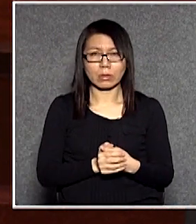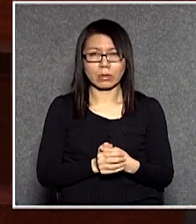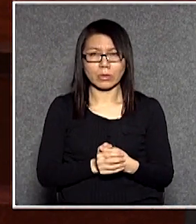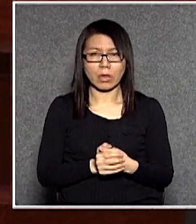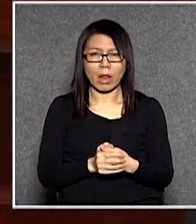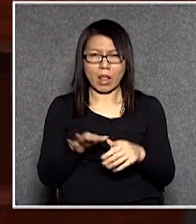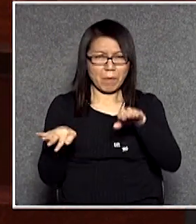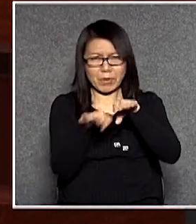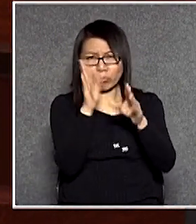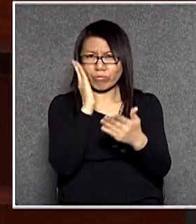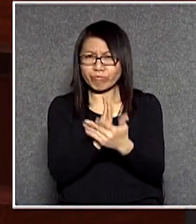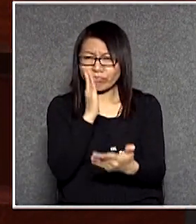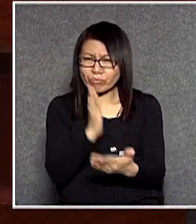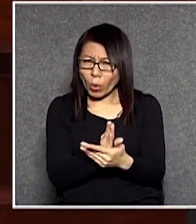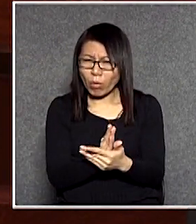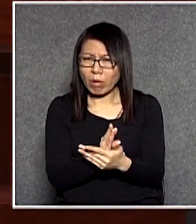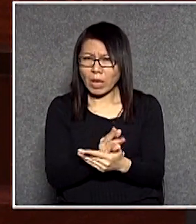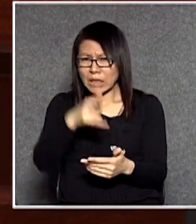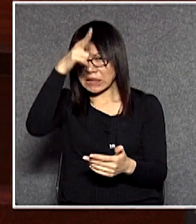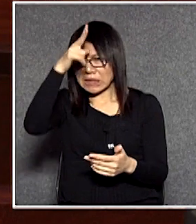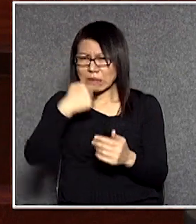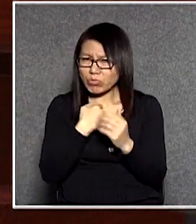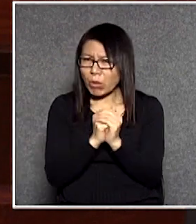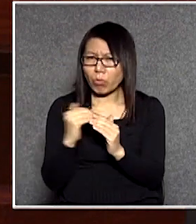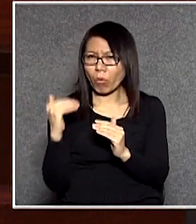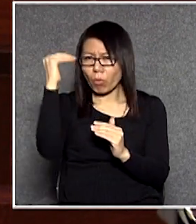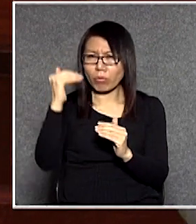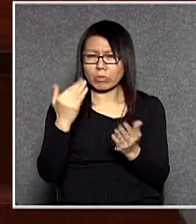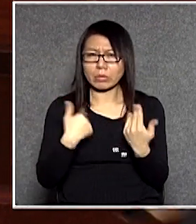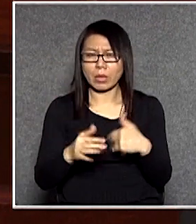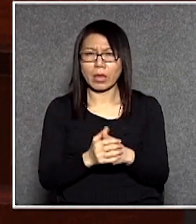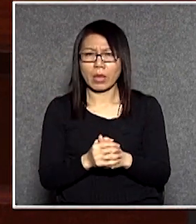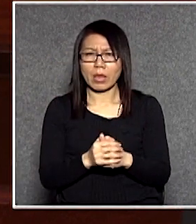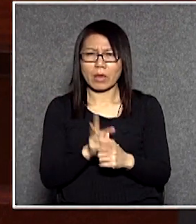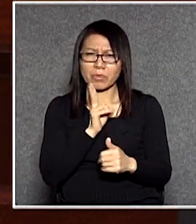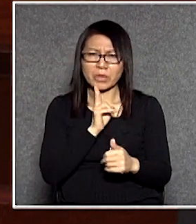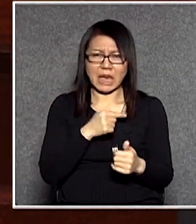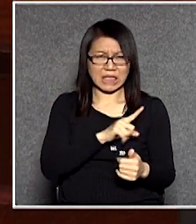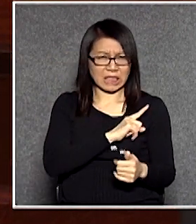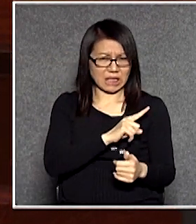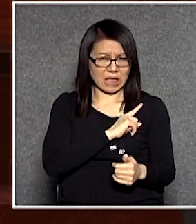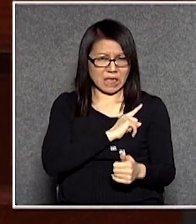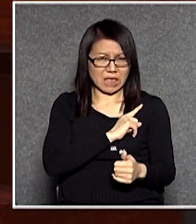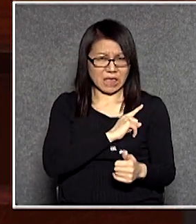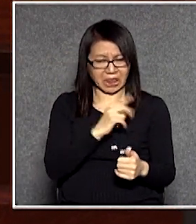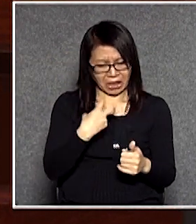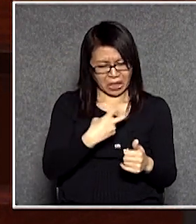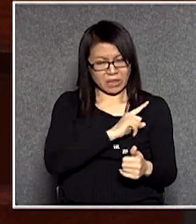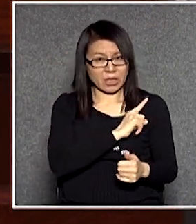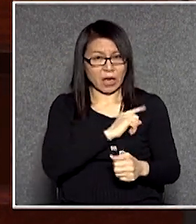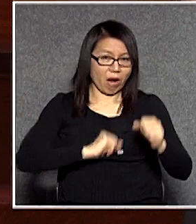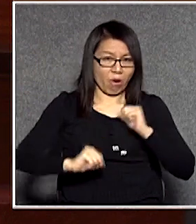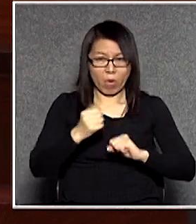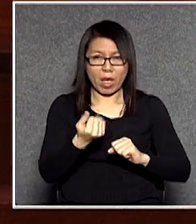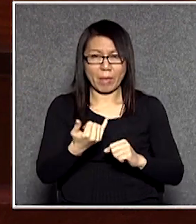咯？你對啲官員要求咁高，係咪？要幫佢照肺，你自己唔照下你自己個肺，